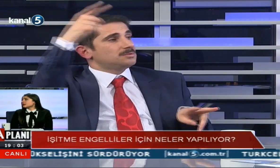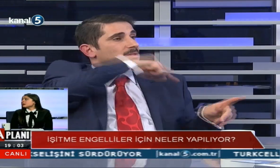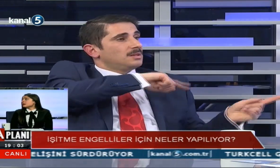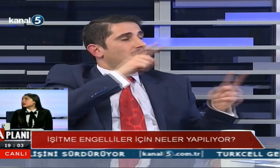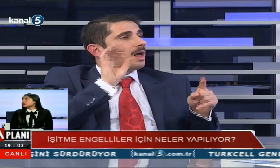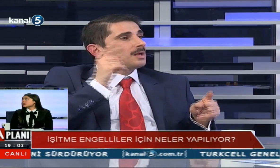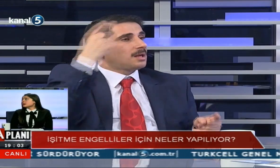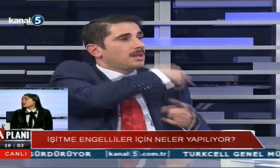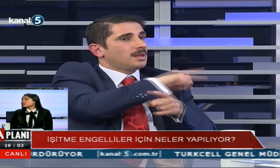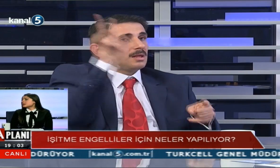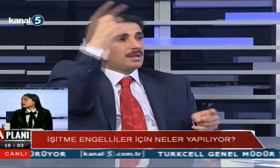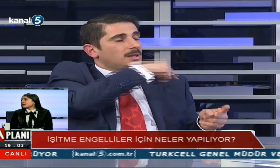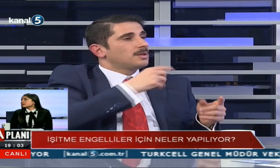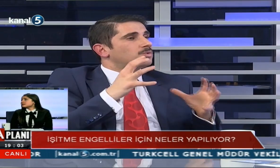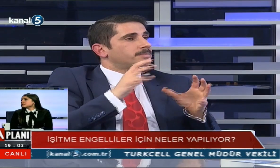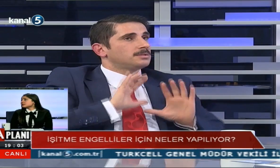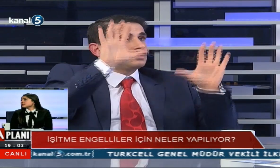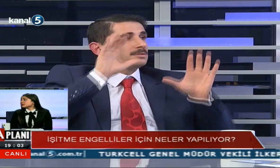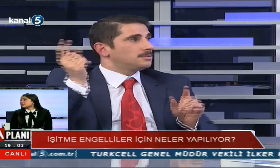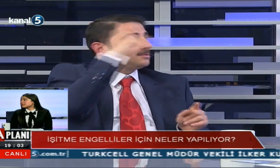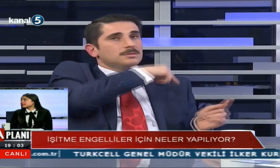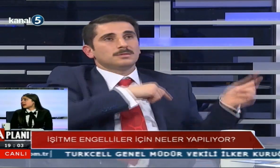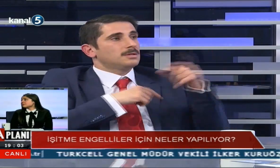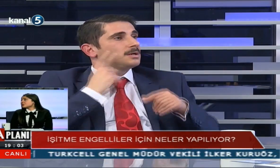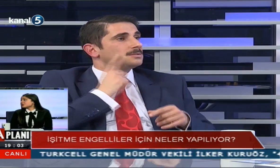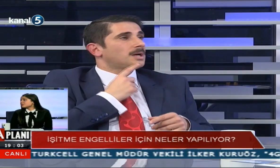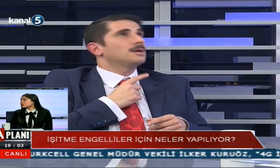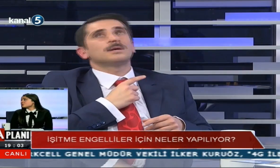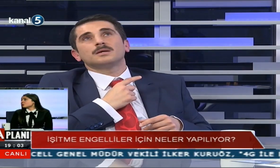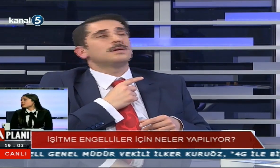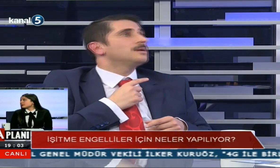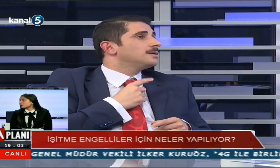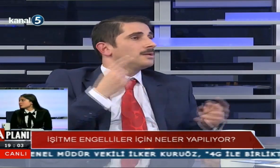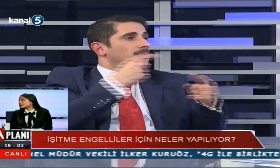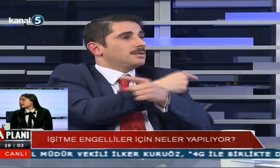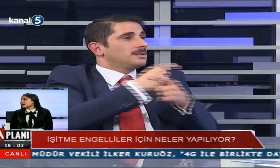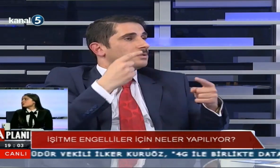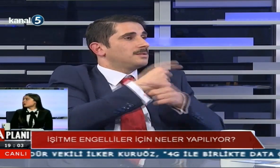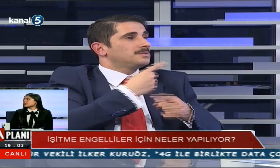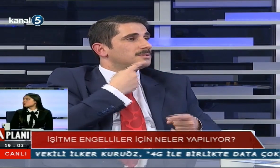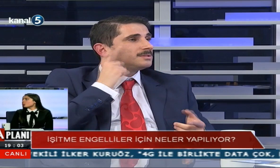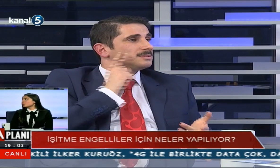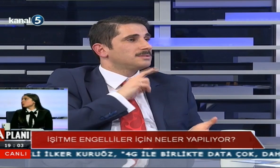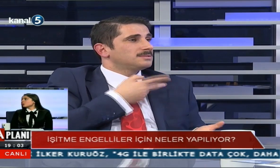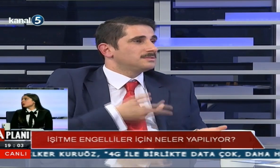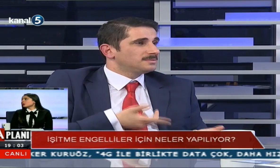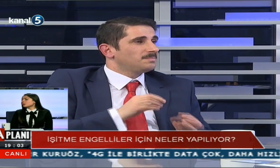zarfında çekilen sıkıntıları bizzat kendim yaşadığım için çok iyi biliyorum. Yani sürekli